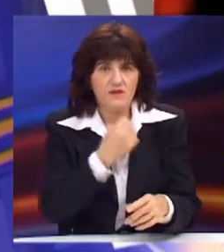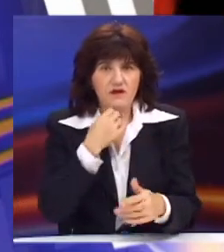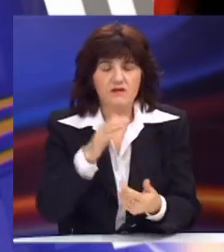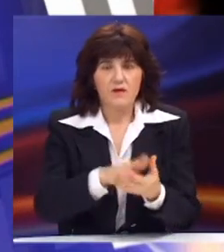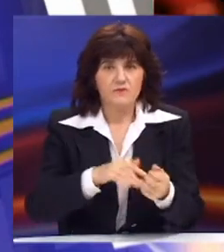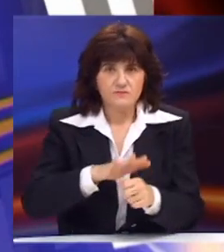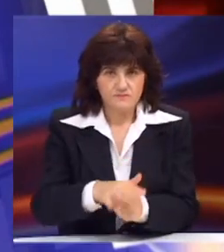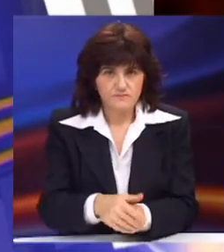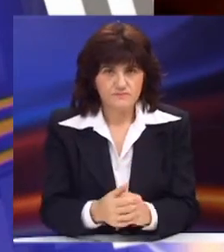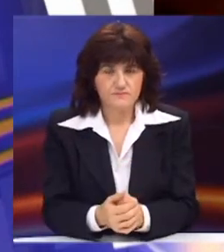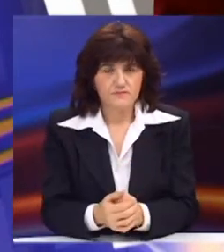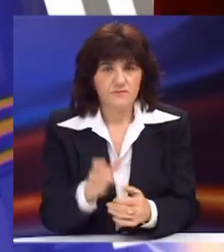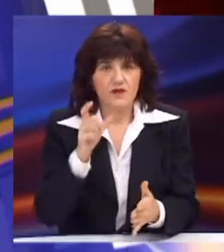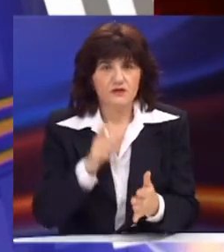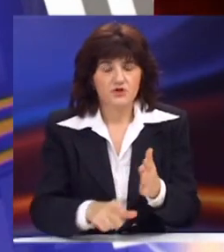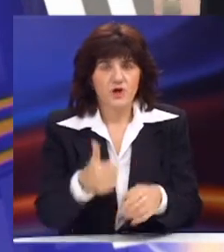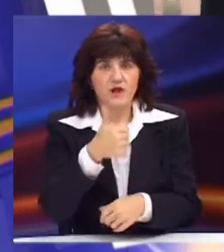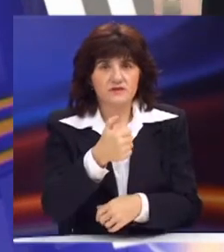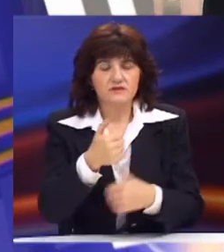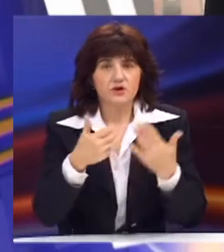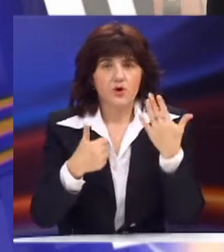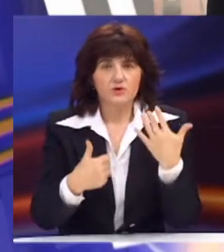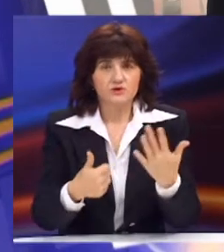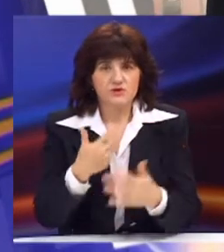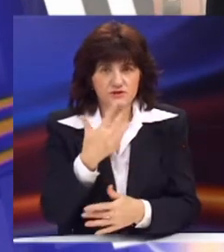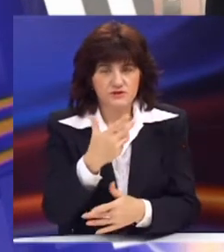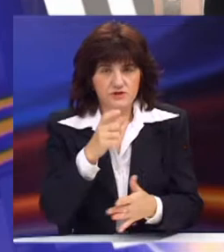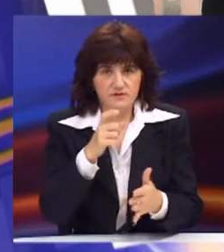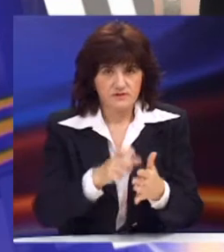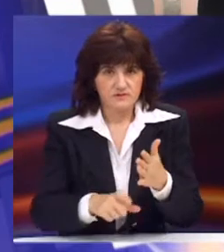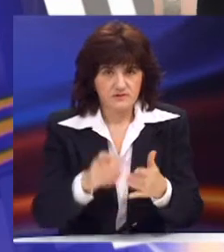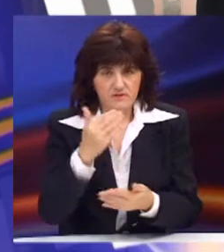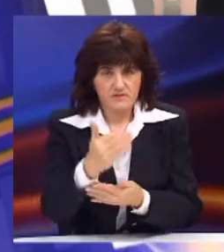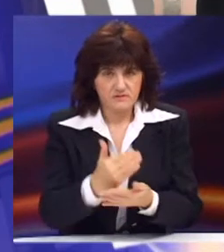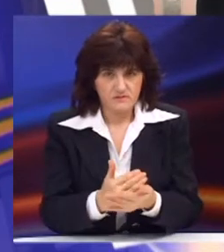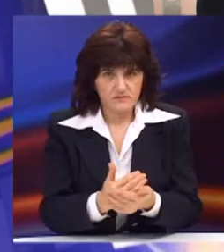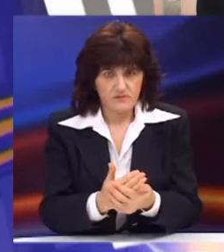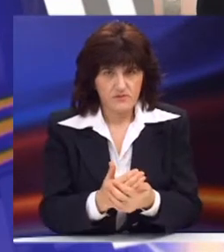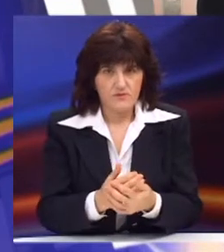prvi put postale žrtve. Član 164 krivičnog zakona